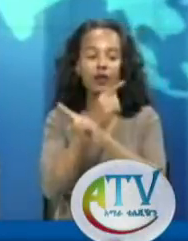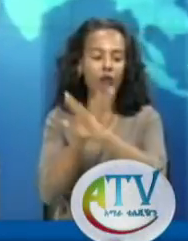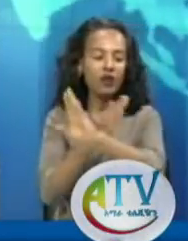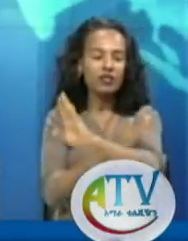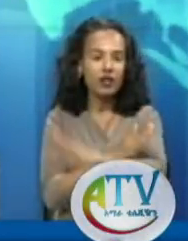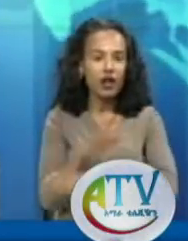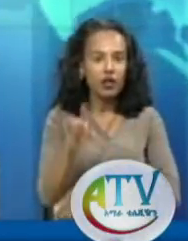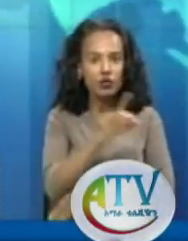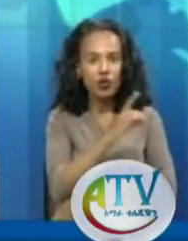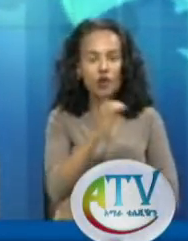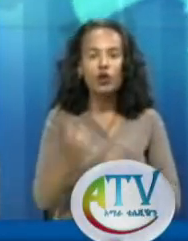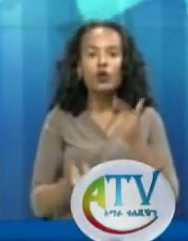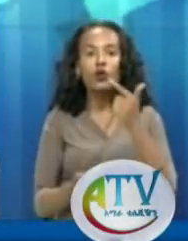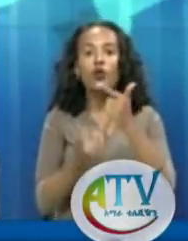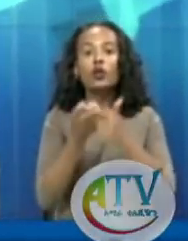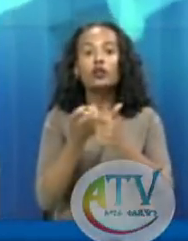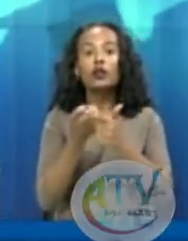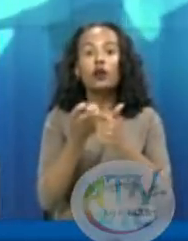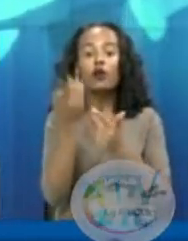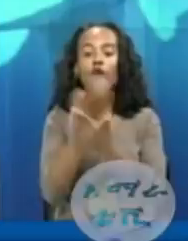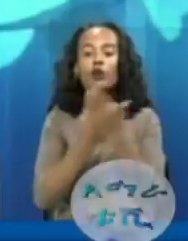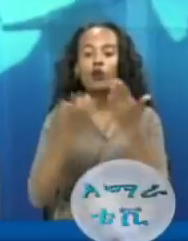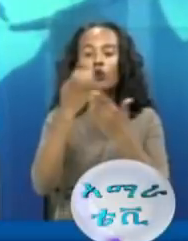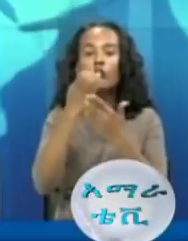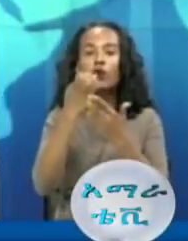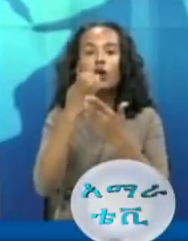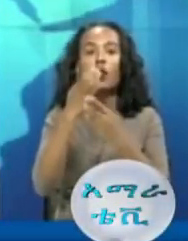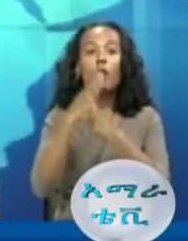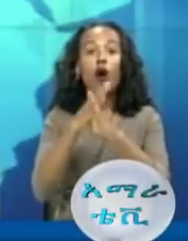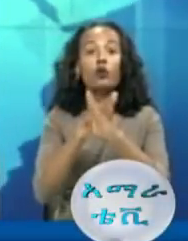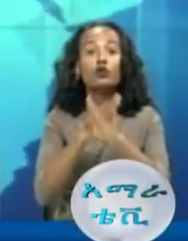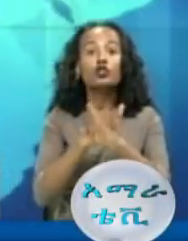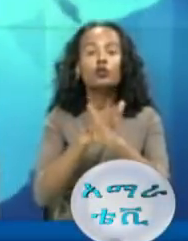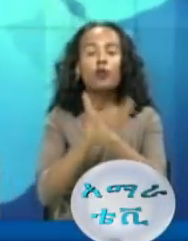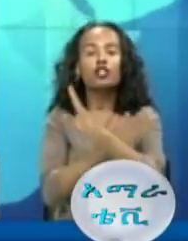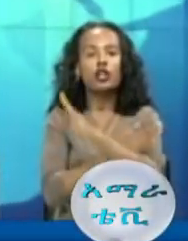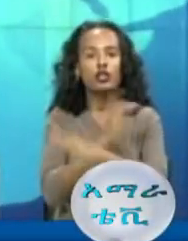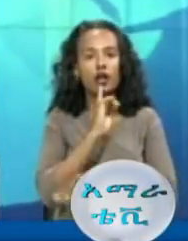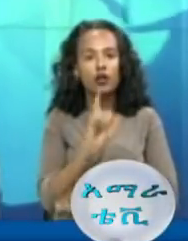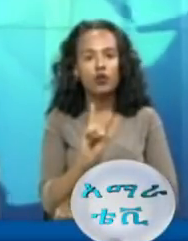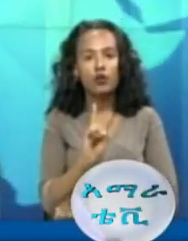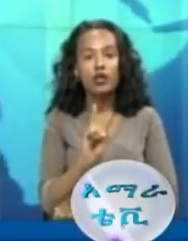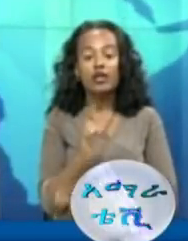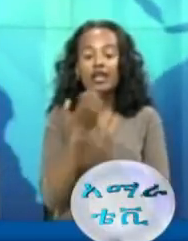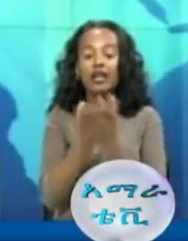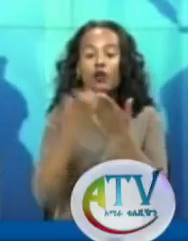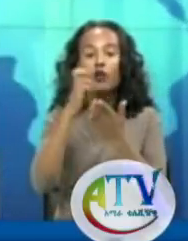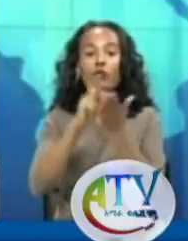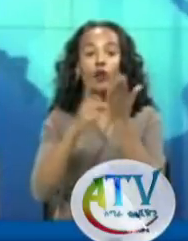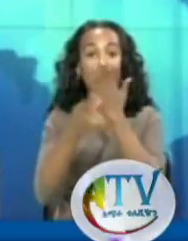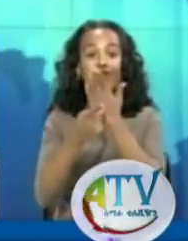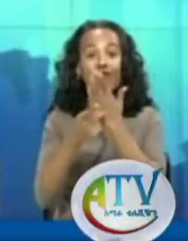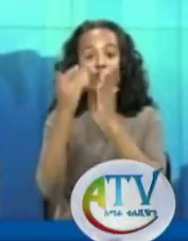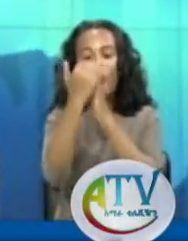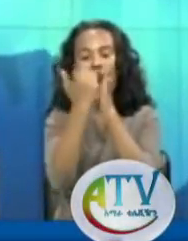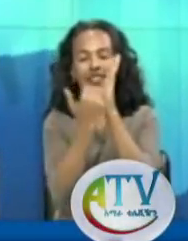ሲሆን፣ ሁለተኛው ደግሞ ኢኮኖሚ መዋቅሮችን ማሻሻል። የኢኮኖሚ መዋቅር ማሻሻያ